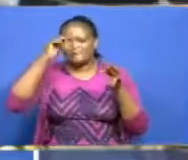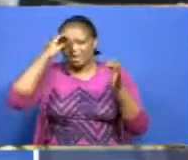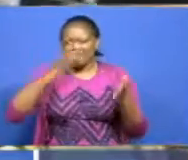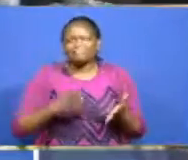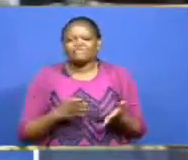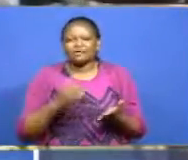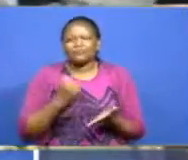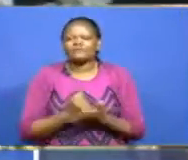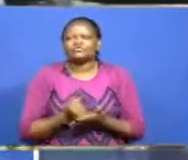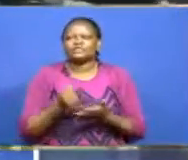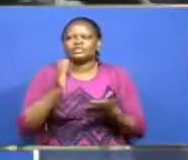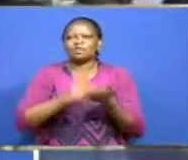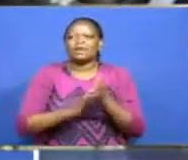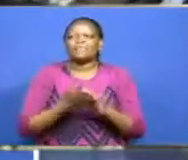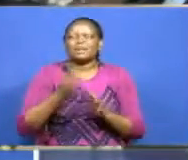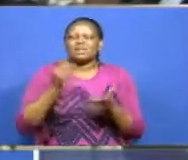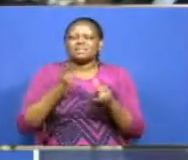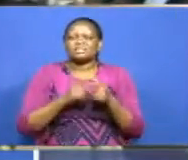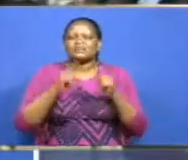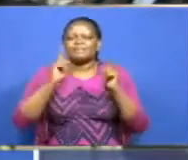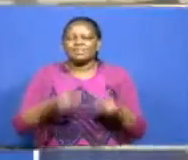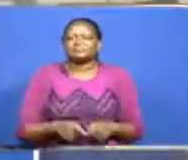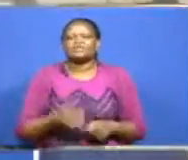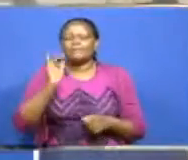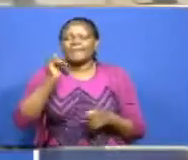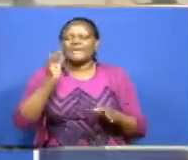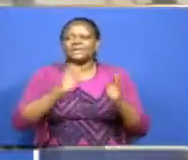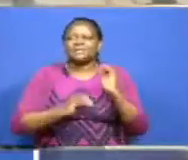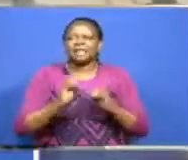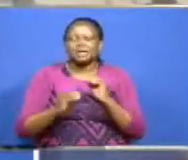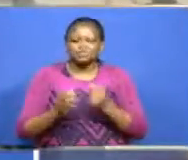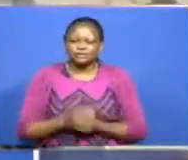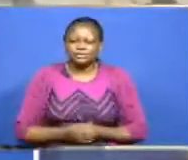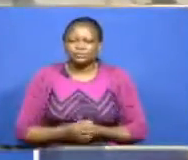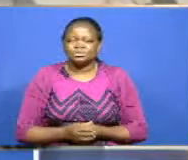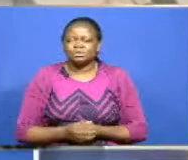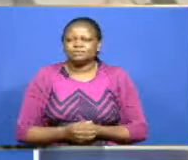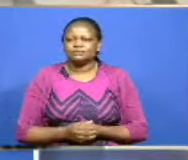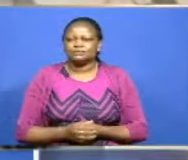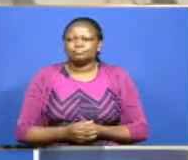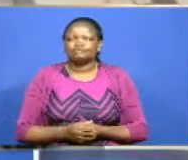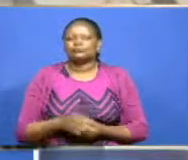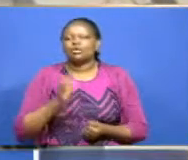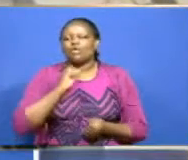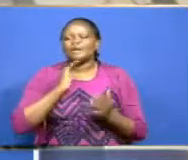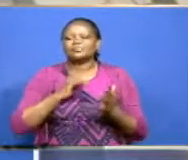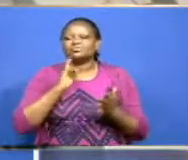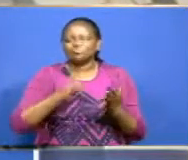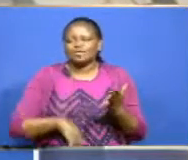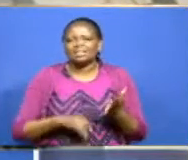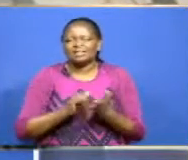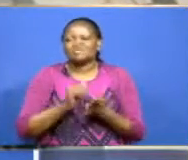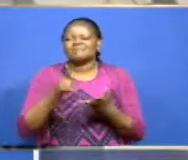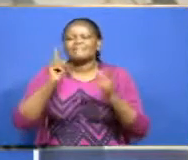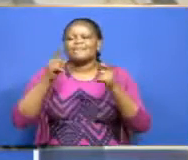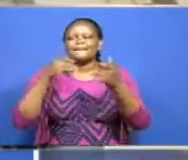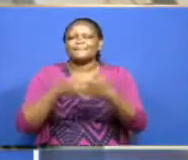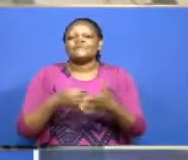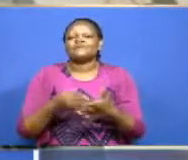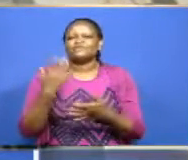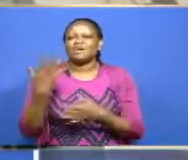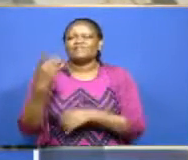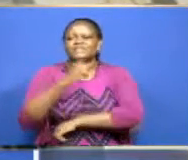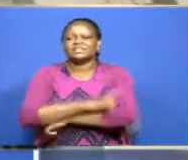itasalia wazi, uchaguzi mdogo unapaswa kufanywa. Jaribio la walalamishi la kutaka agizo hilo lisimamishwe kwa siku